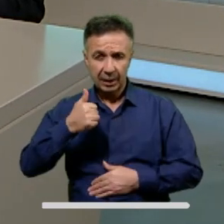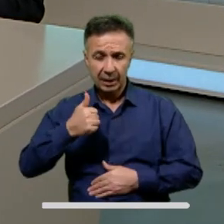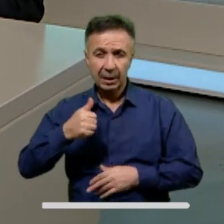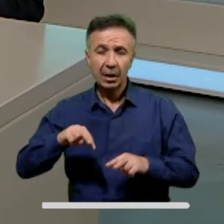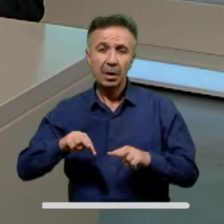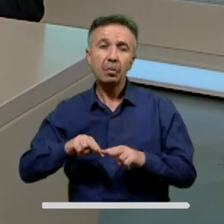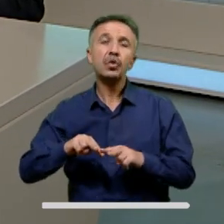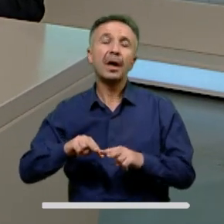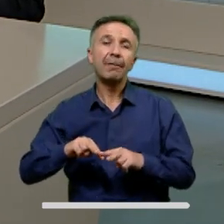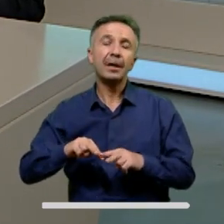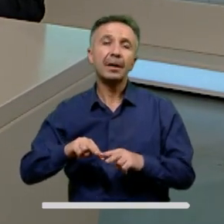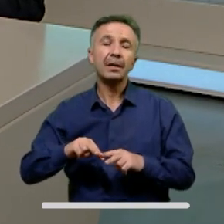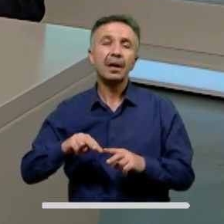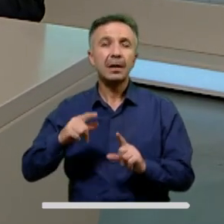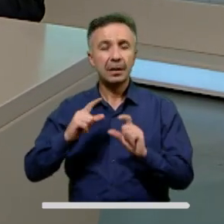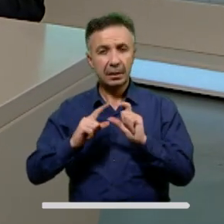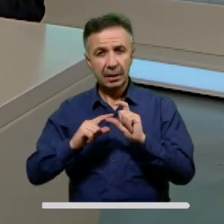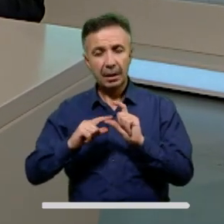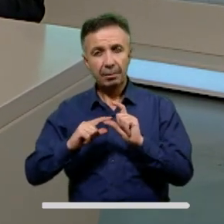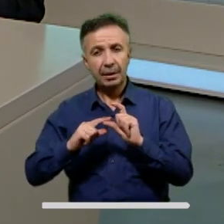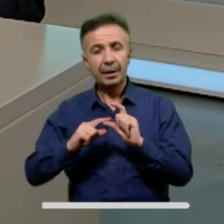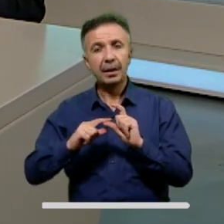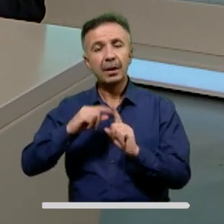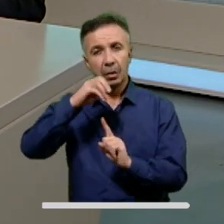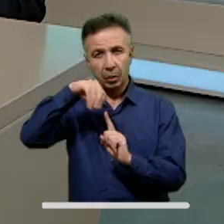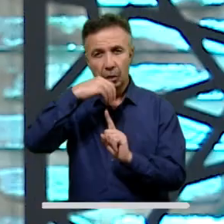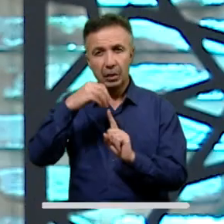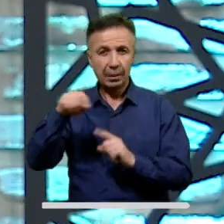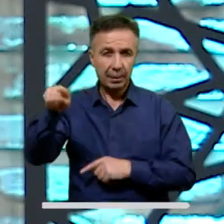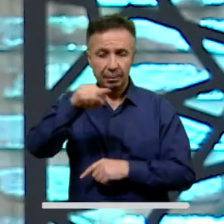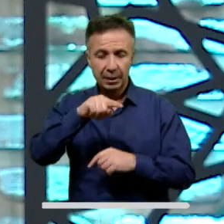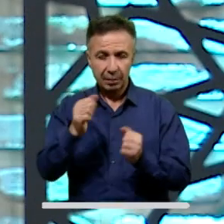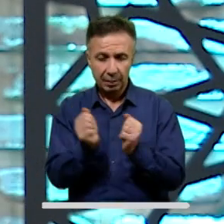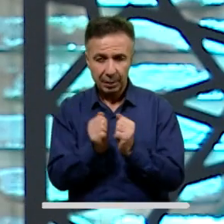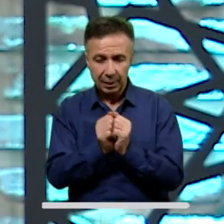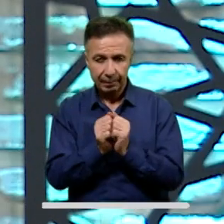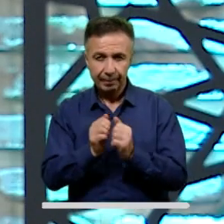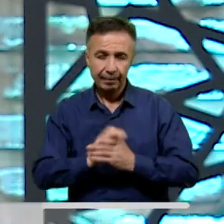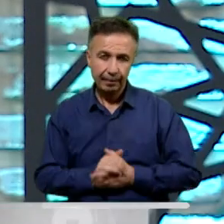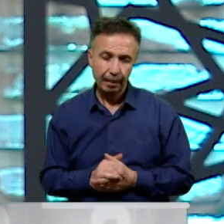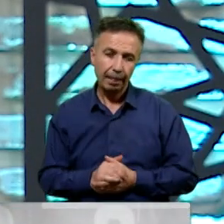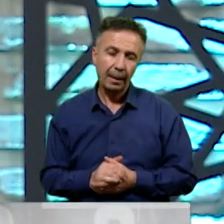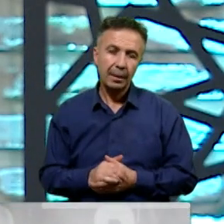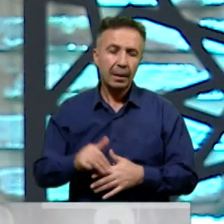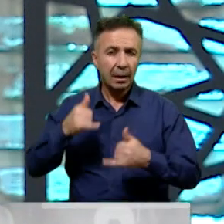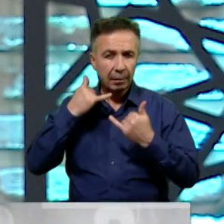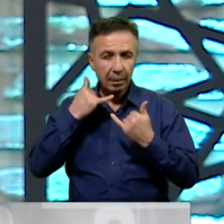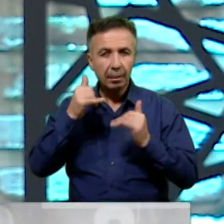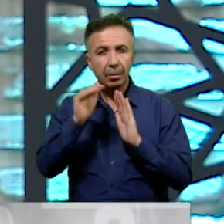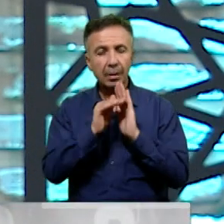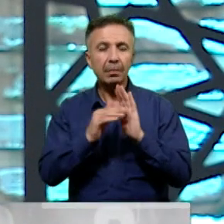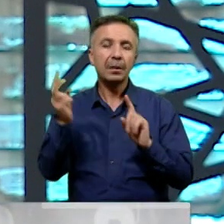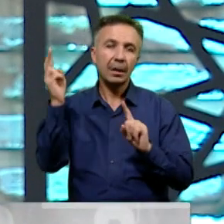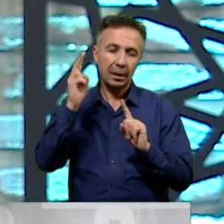Başkanlık Müşavirlerinden Sayın Sabri Akpolat Hocam bu akşam bizimle birlikte. Sizler de telefon bağlantısıyla yayınımıza katılıp merak